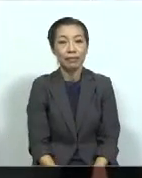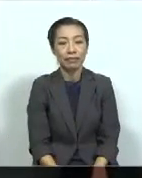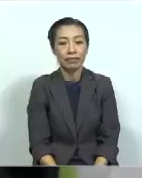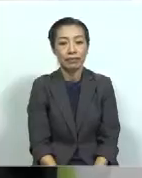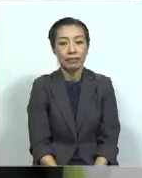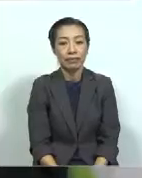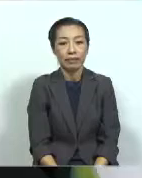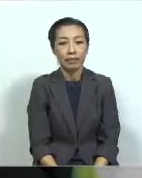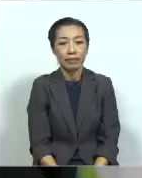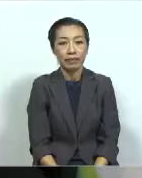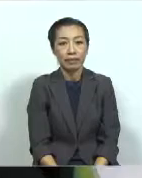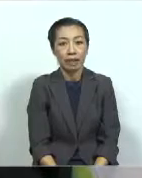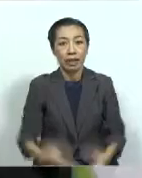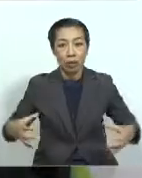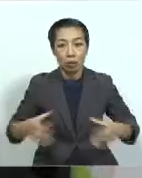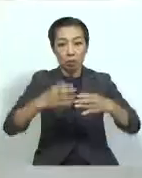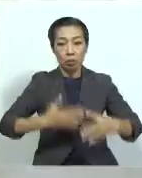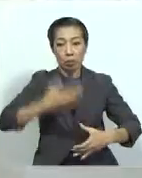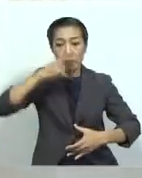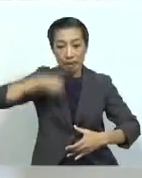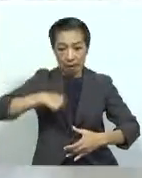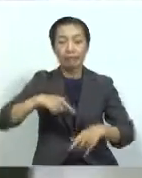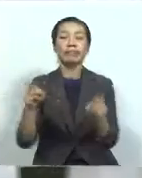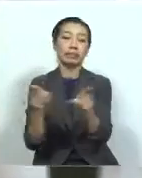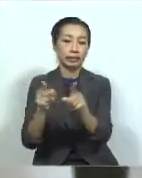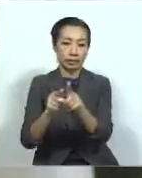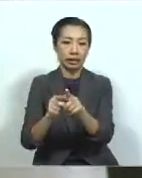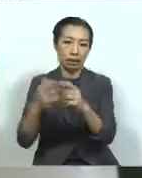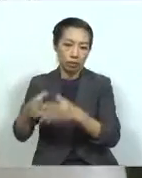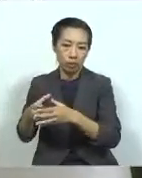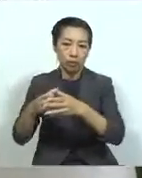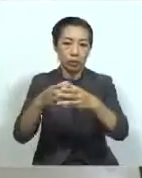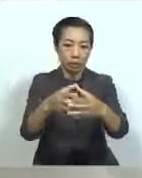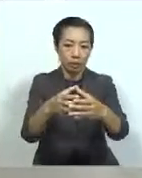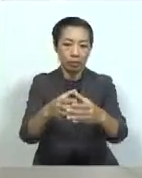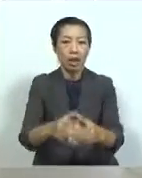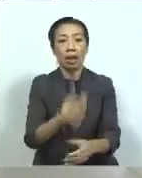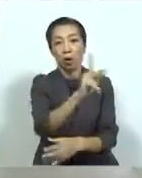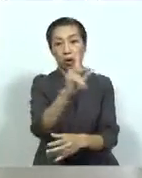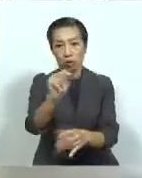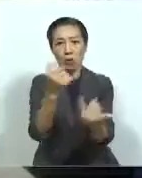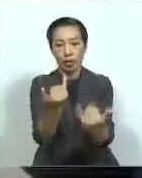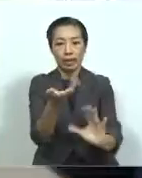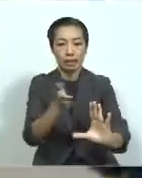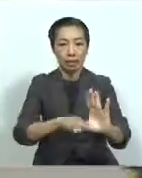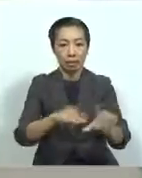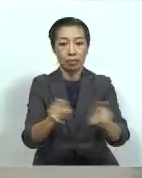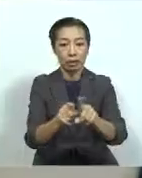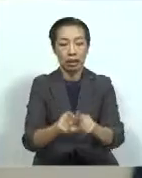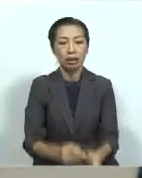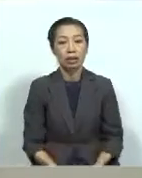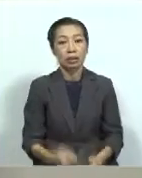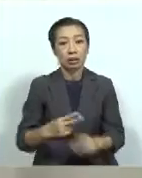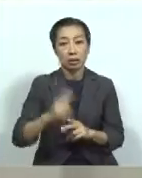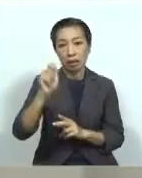ะส่วนพรรคภูมิใจไทยก็เป็นอีกหนึ่งพรรคนะคะที่เดินทางเข้ามายังกกต.ในวันนี้เช่นเดียวกันค่ะซึ่งทางน